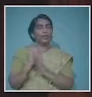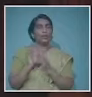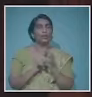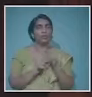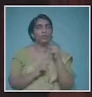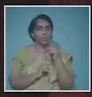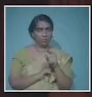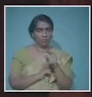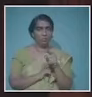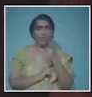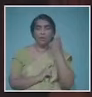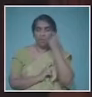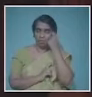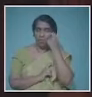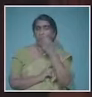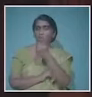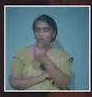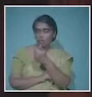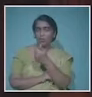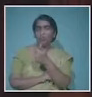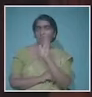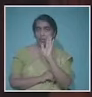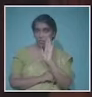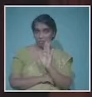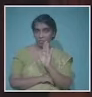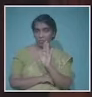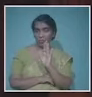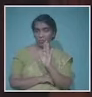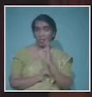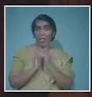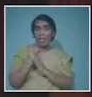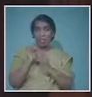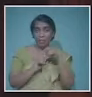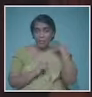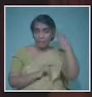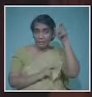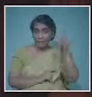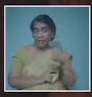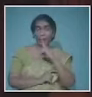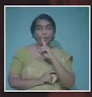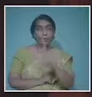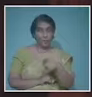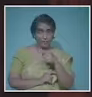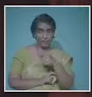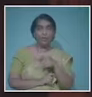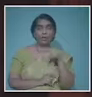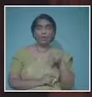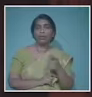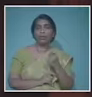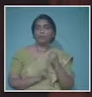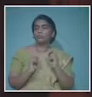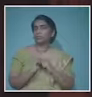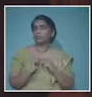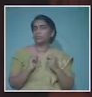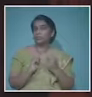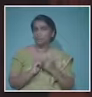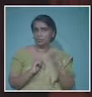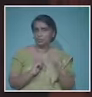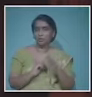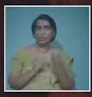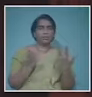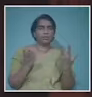ඔබතුමාගේ යෝජනාව හොඳයි. නමුත් අර අපේ මන්ත්‍රීතුමිය කිව්වා දැන් ආර්ථික අර්බුදයක් ඇවිල්ලා තිනවා